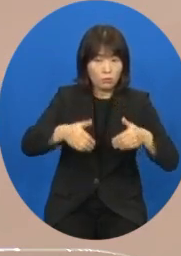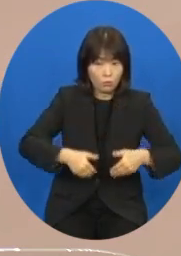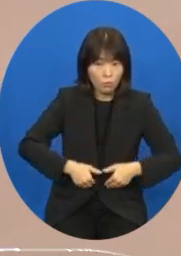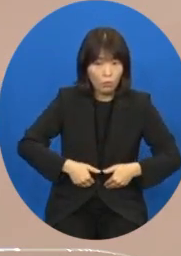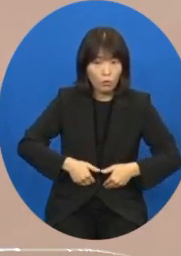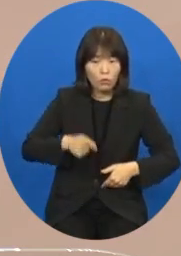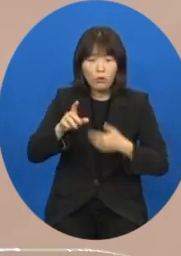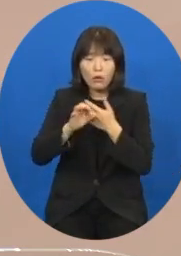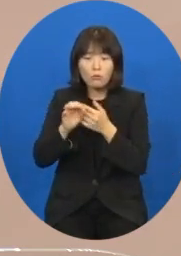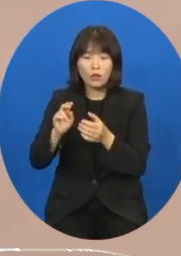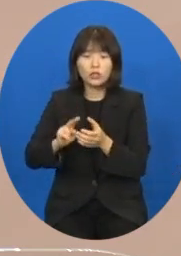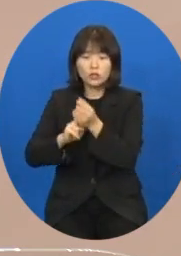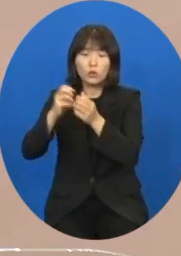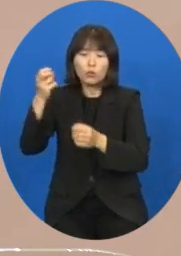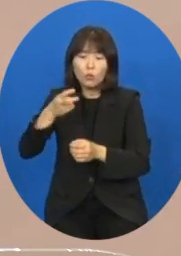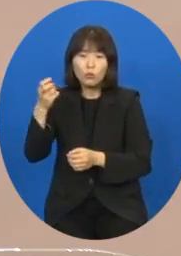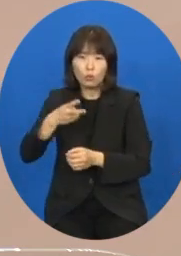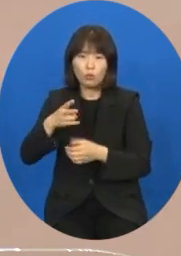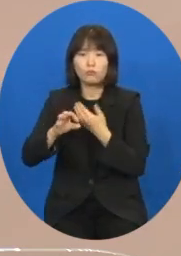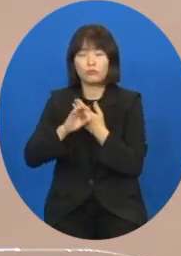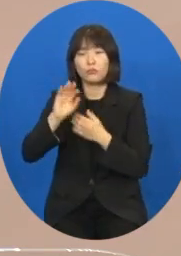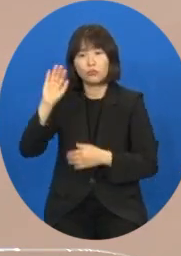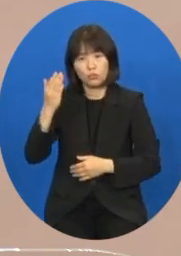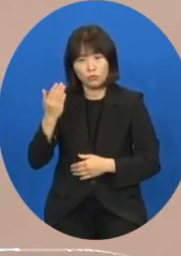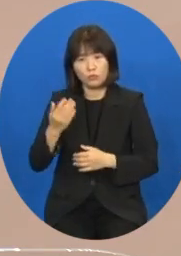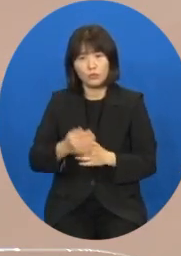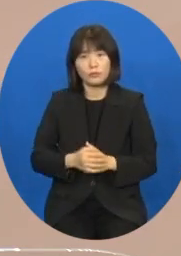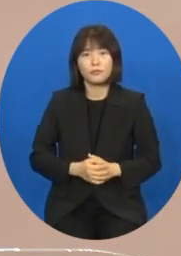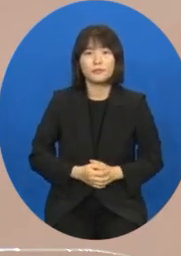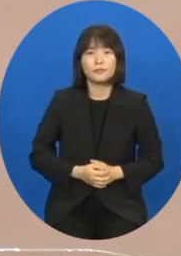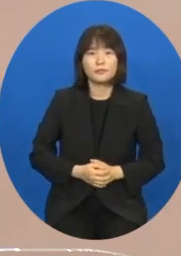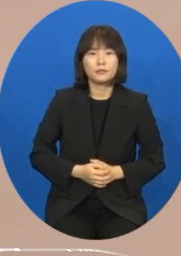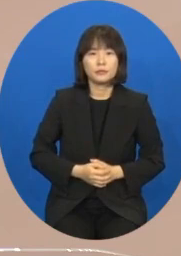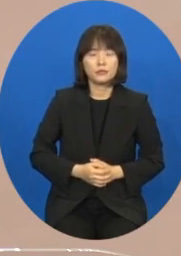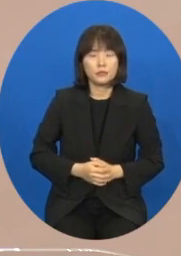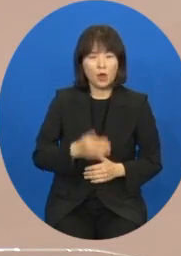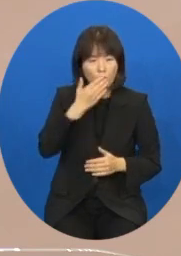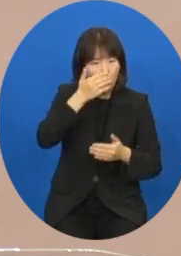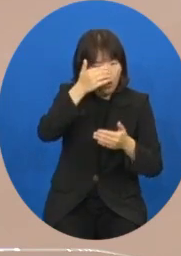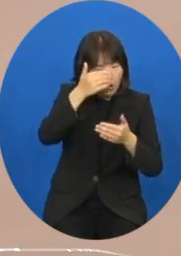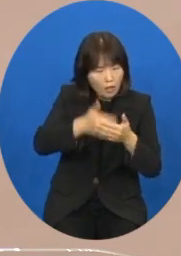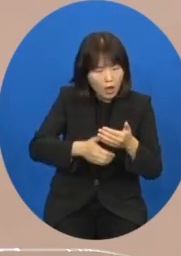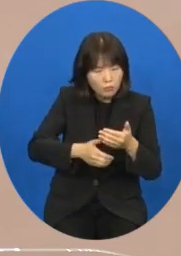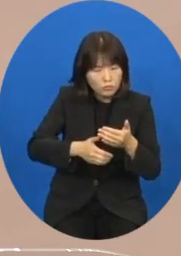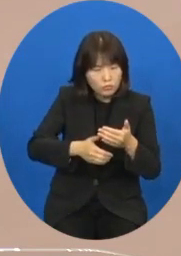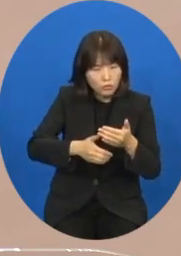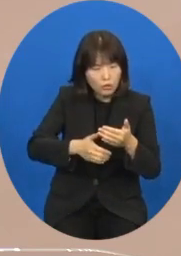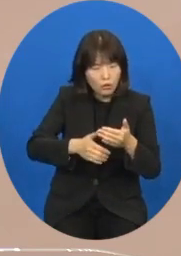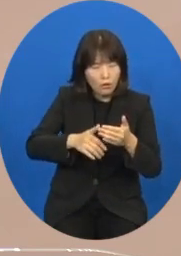기적을 더 행하시면 되잖아요. 굳이 먹고 남은 부스러기를